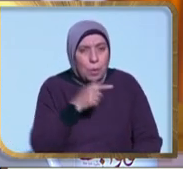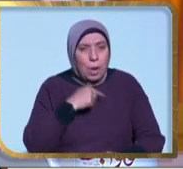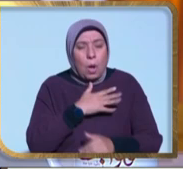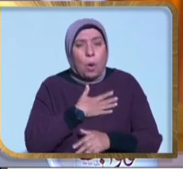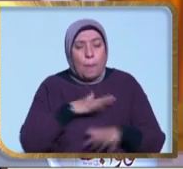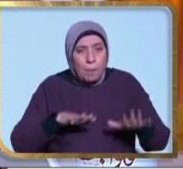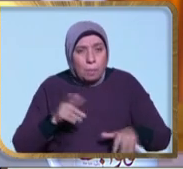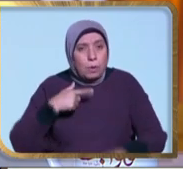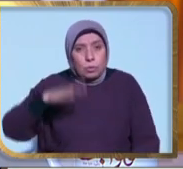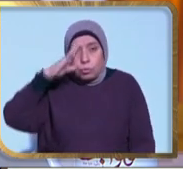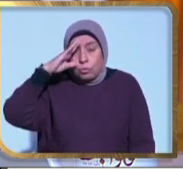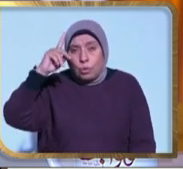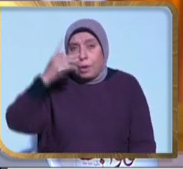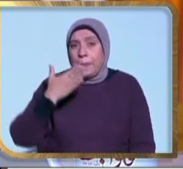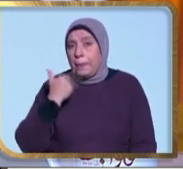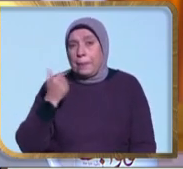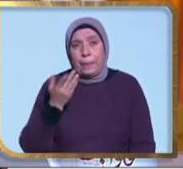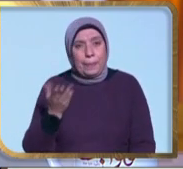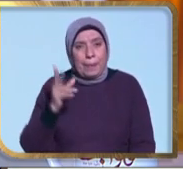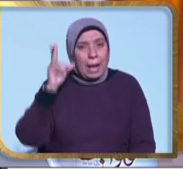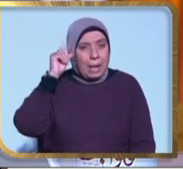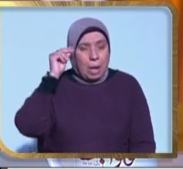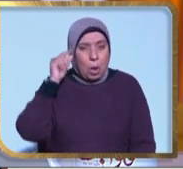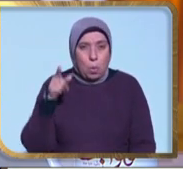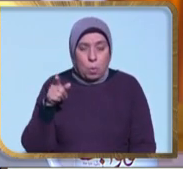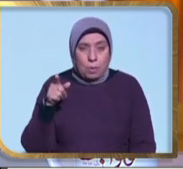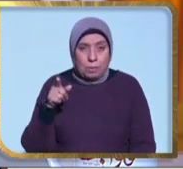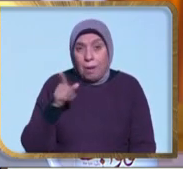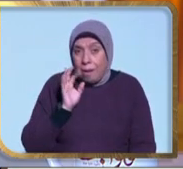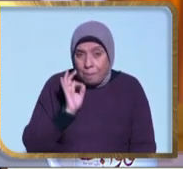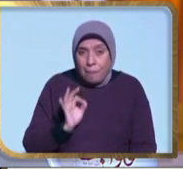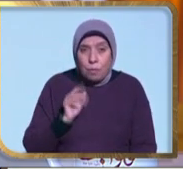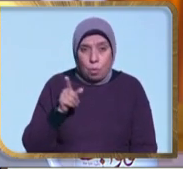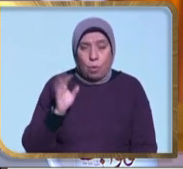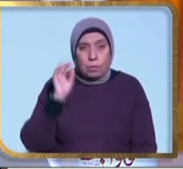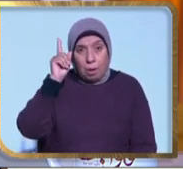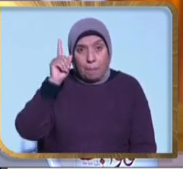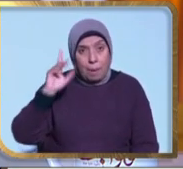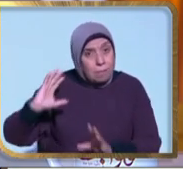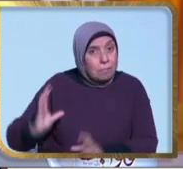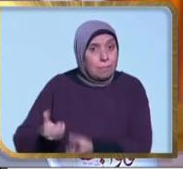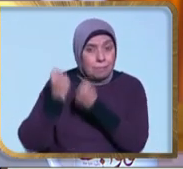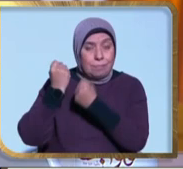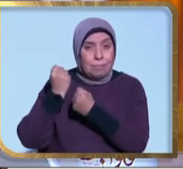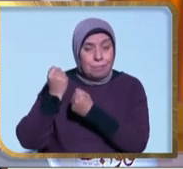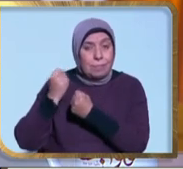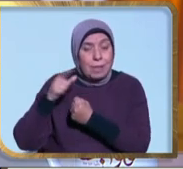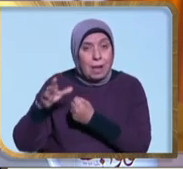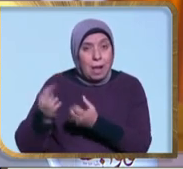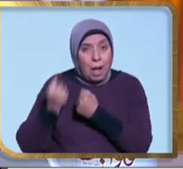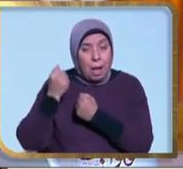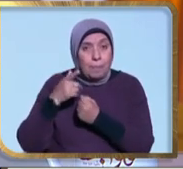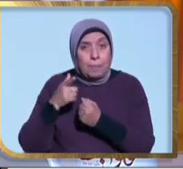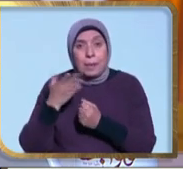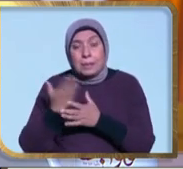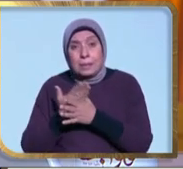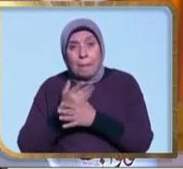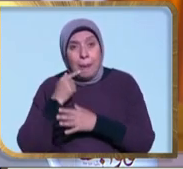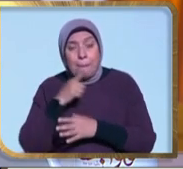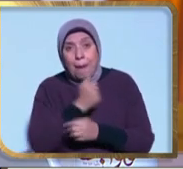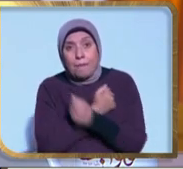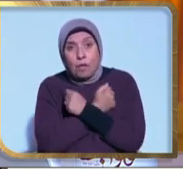عليهم بعد ما ربنا سبحانه وتعالى انقذهم من فرعون وجند فرعون وعبروا البحر